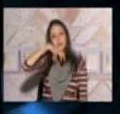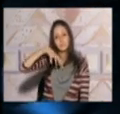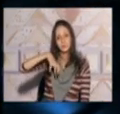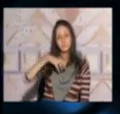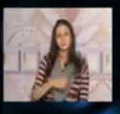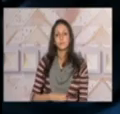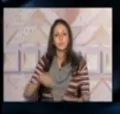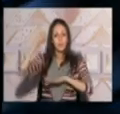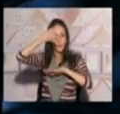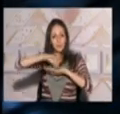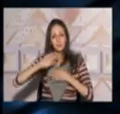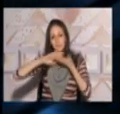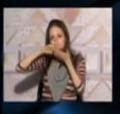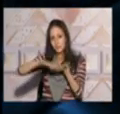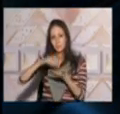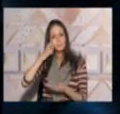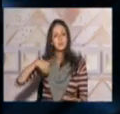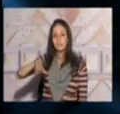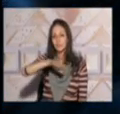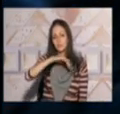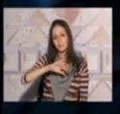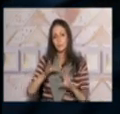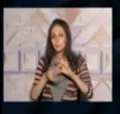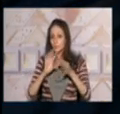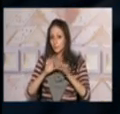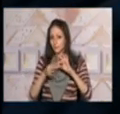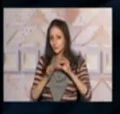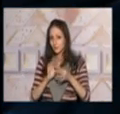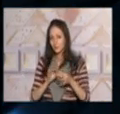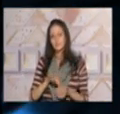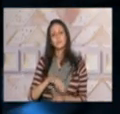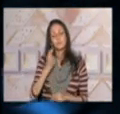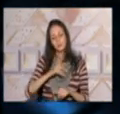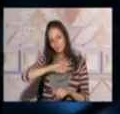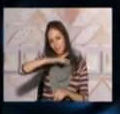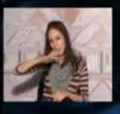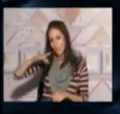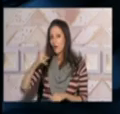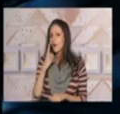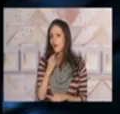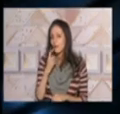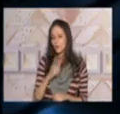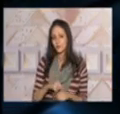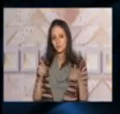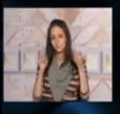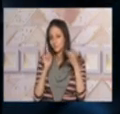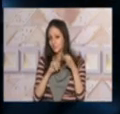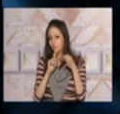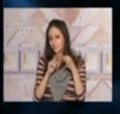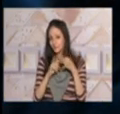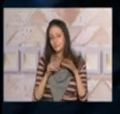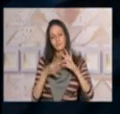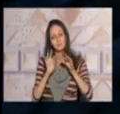في محافظة بورسعيد. هي. المركز الثاني مركز خدمة القصير بحر الأحمر. بحر الأحمر. الثالث المناخ برضو